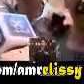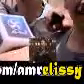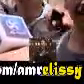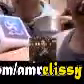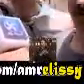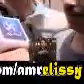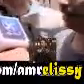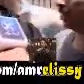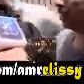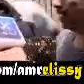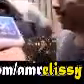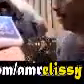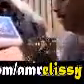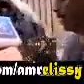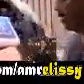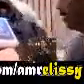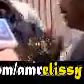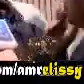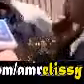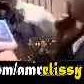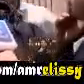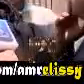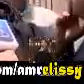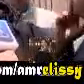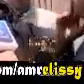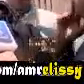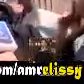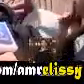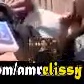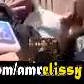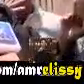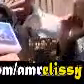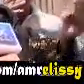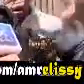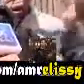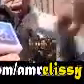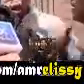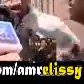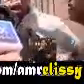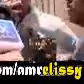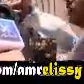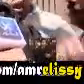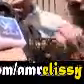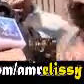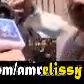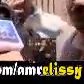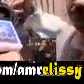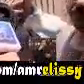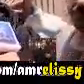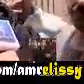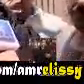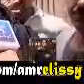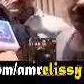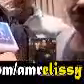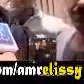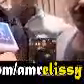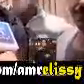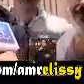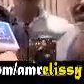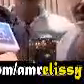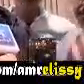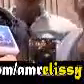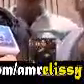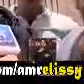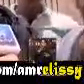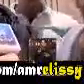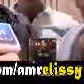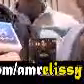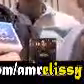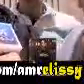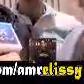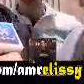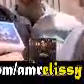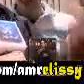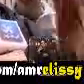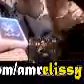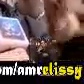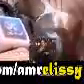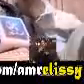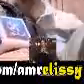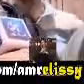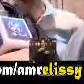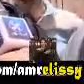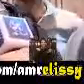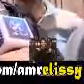خالص، ولو رحنا طابين بيضربونا ويشتمونا ويبهدلونا، هم اصحابات التمويل